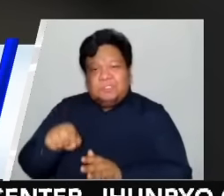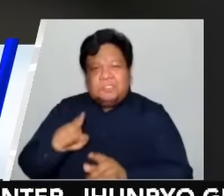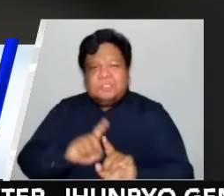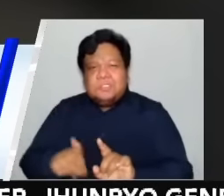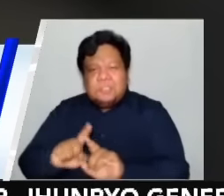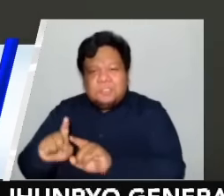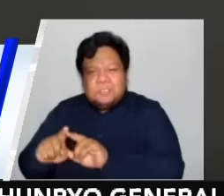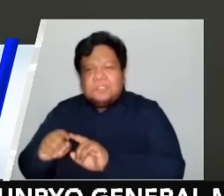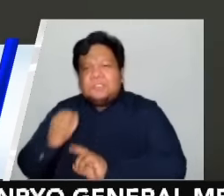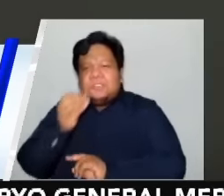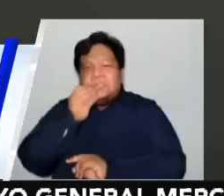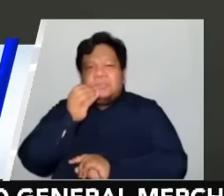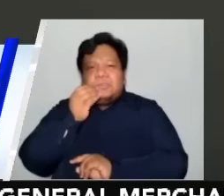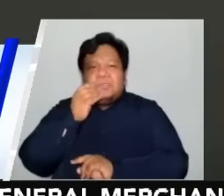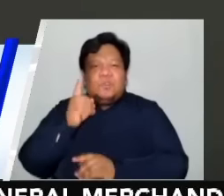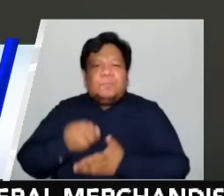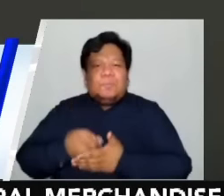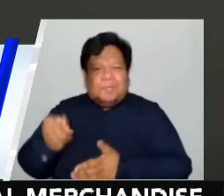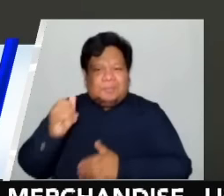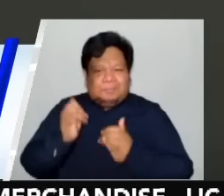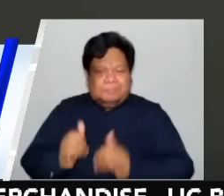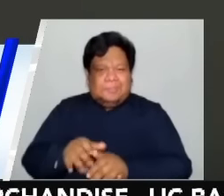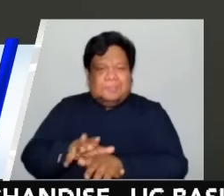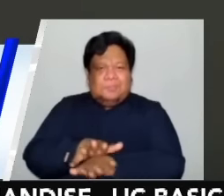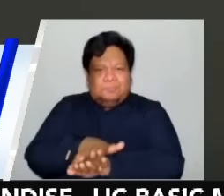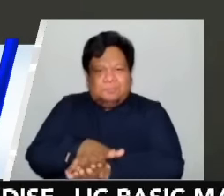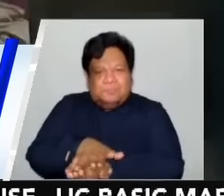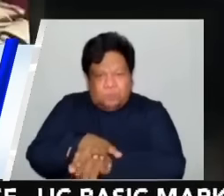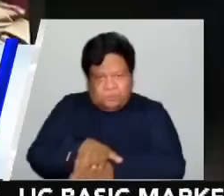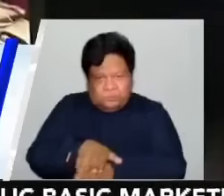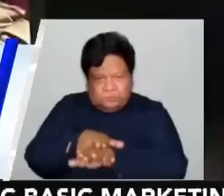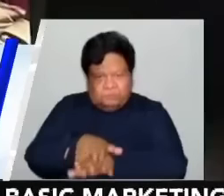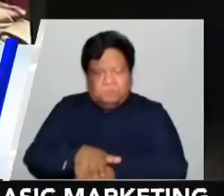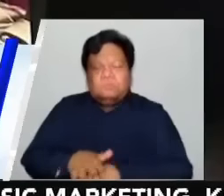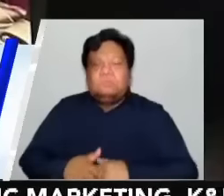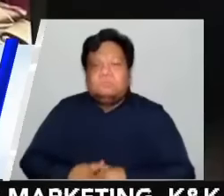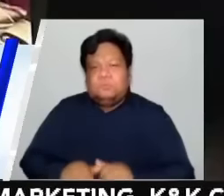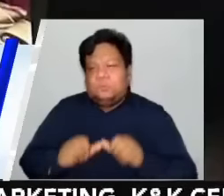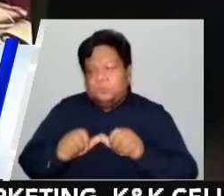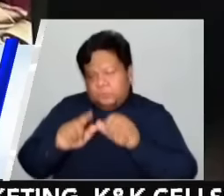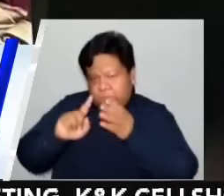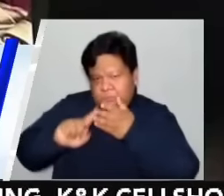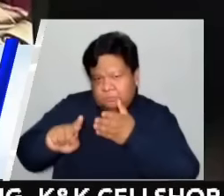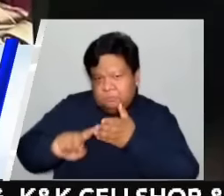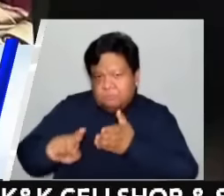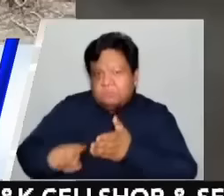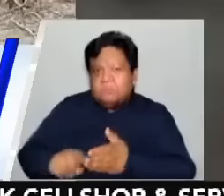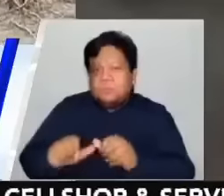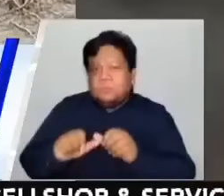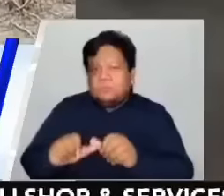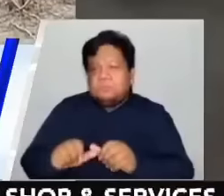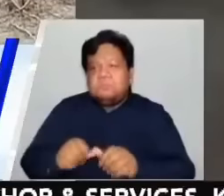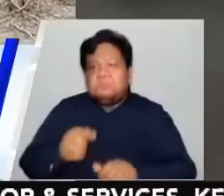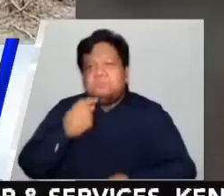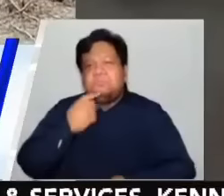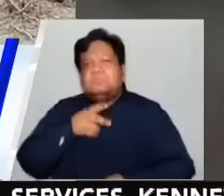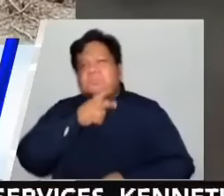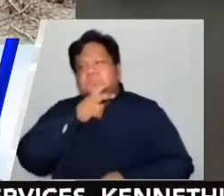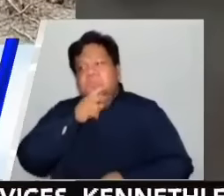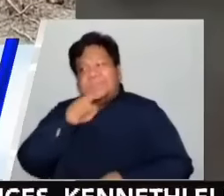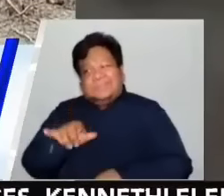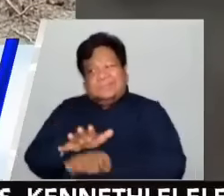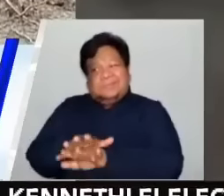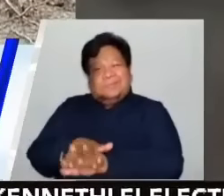nabiling pawikan. Patuloy ang imbestigasyon, pero ayon sa mga otoridad, itinuturing ng endangered ang mga pawikan